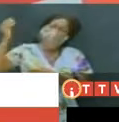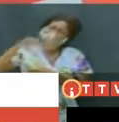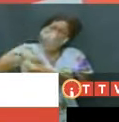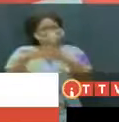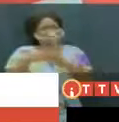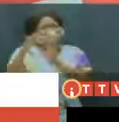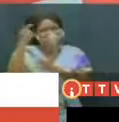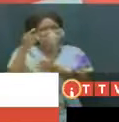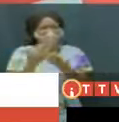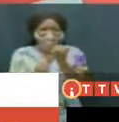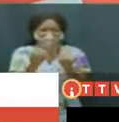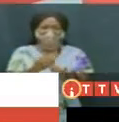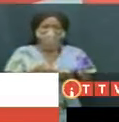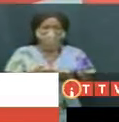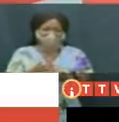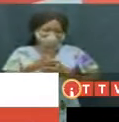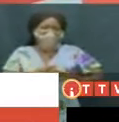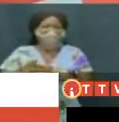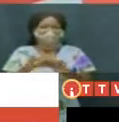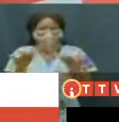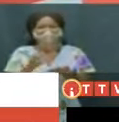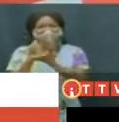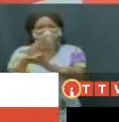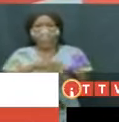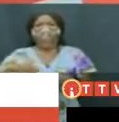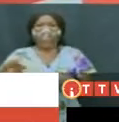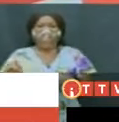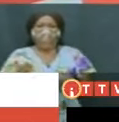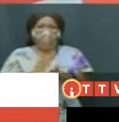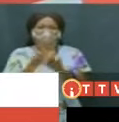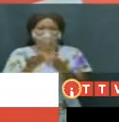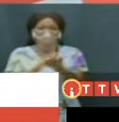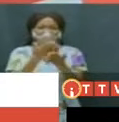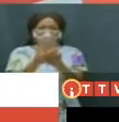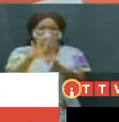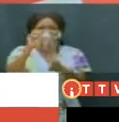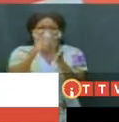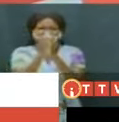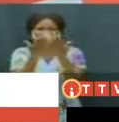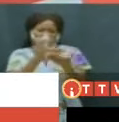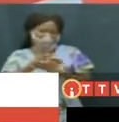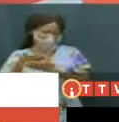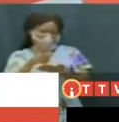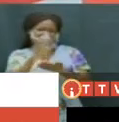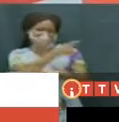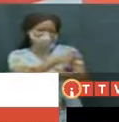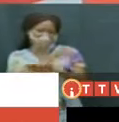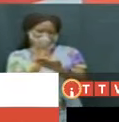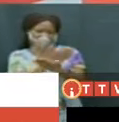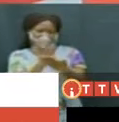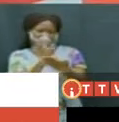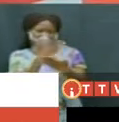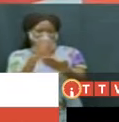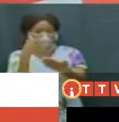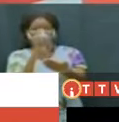inatha bale anziwanso kuti mukayangana mukabuku kamwana muli akatemera ambiri mbiri amene akhala akulandirana amene mwana aliyense mdziko